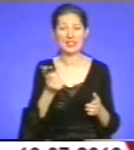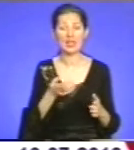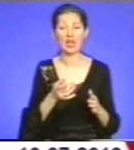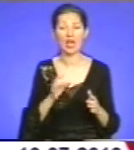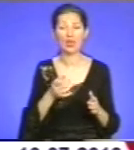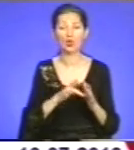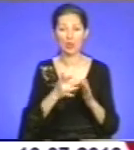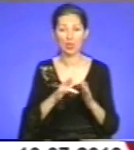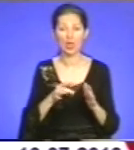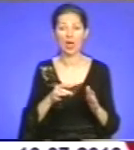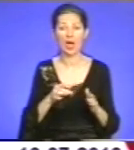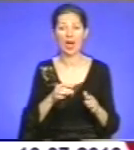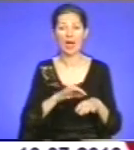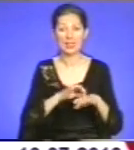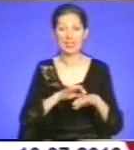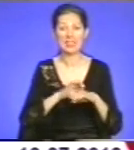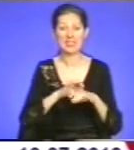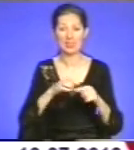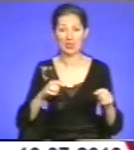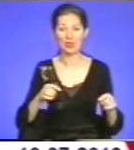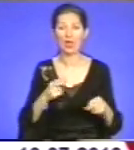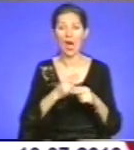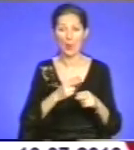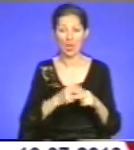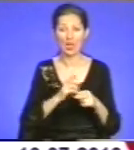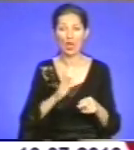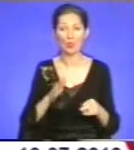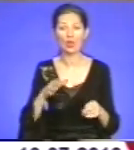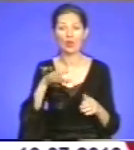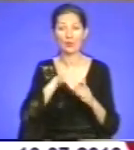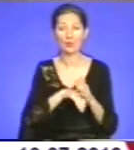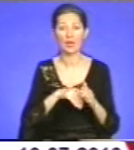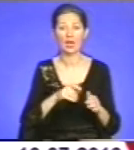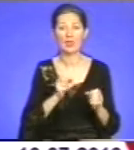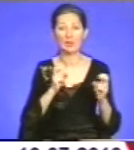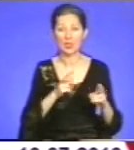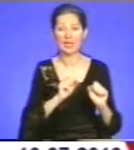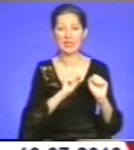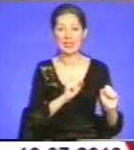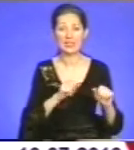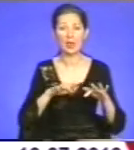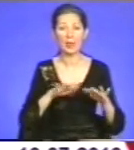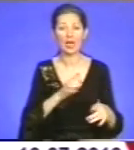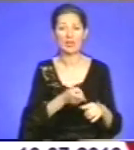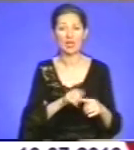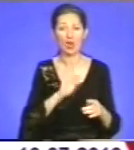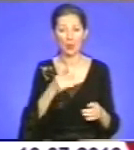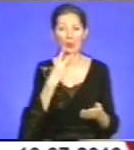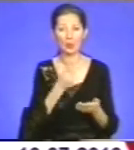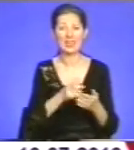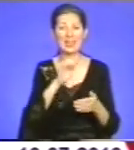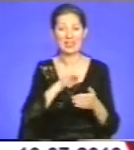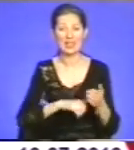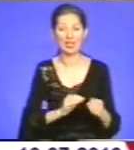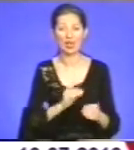брухту кольорових і чорних металів, буде запроваджуватися спеціальний захисний механізм, який буде передбачати стягнення